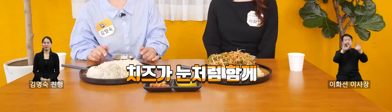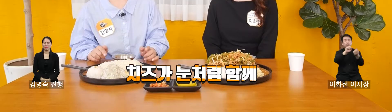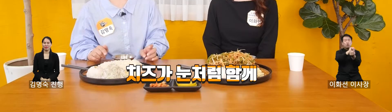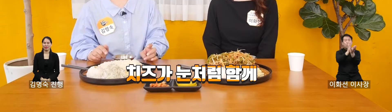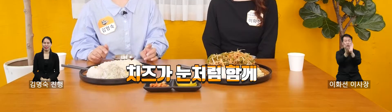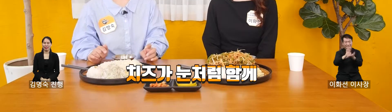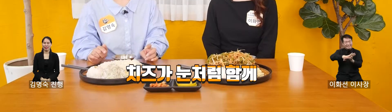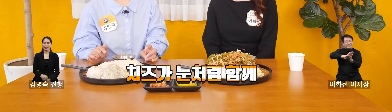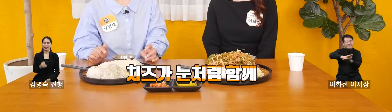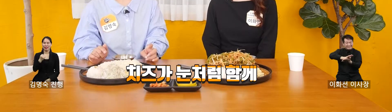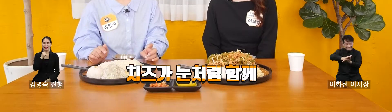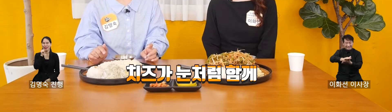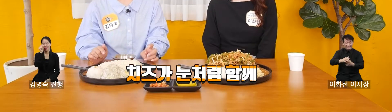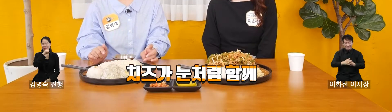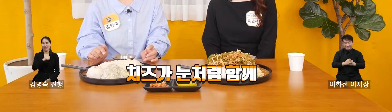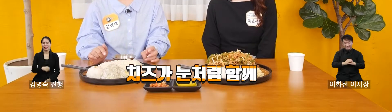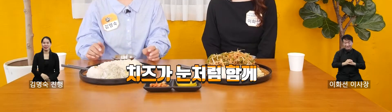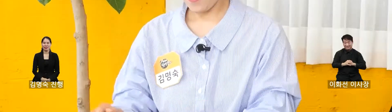해서